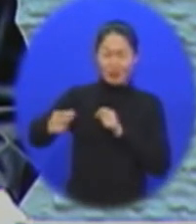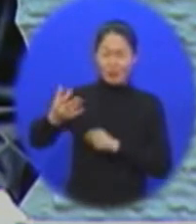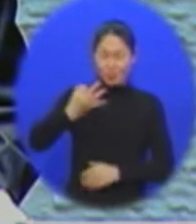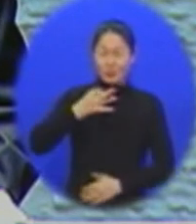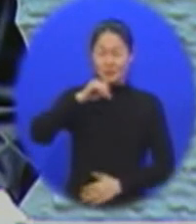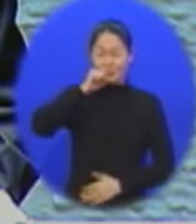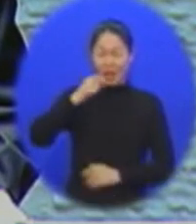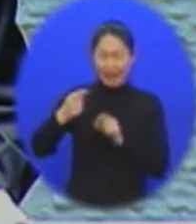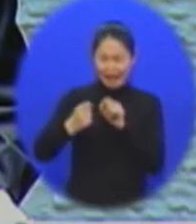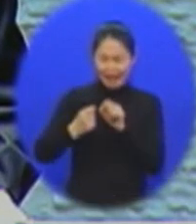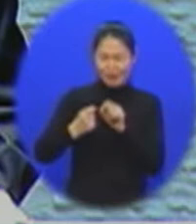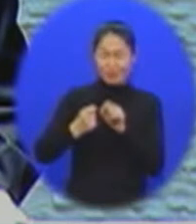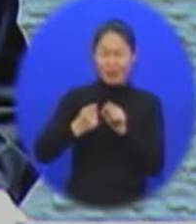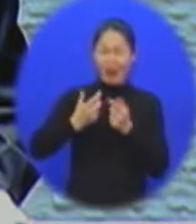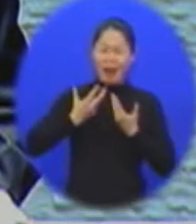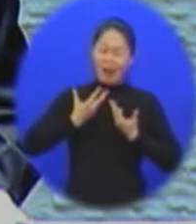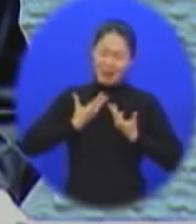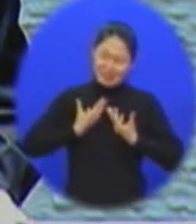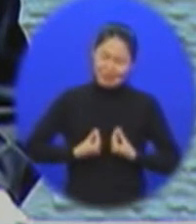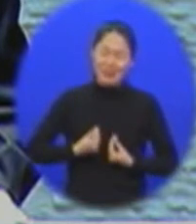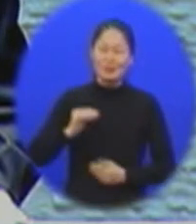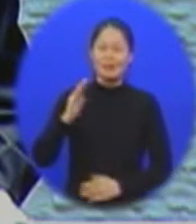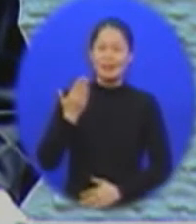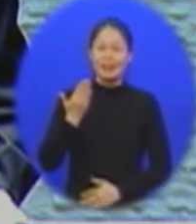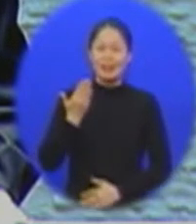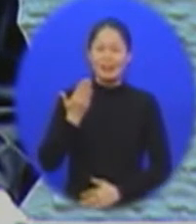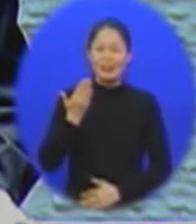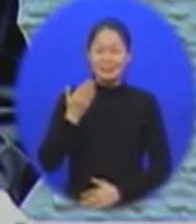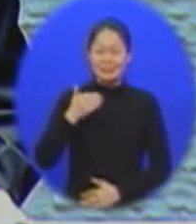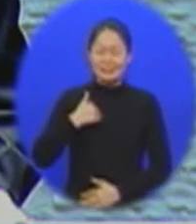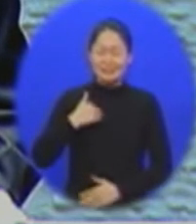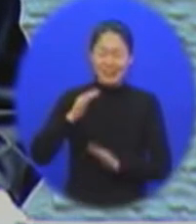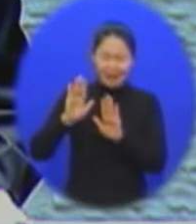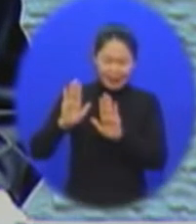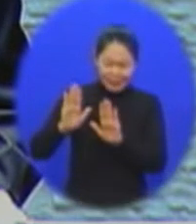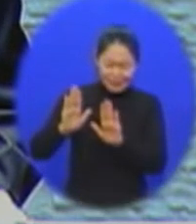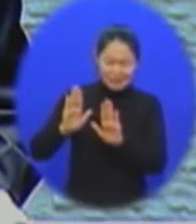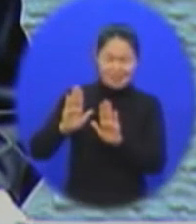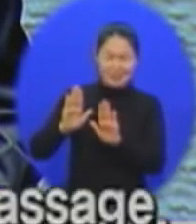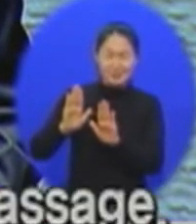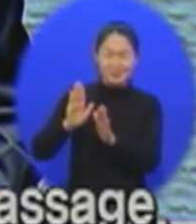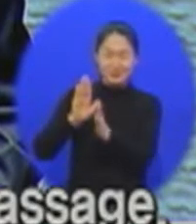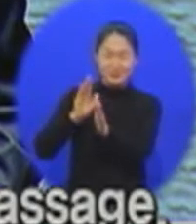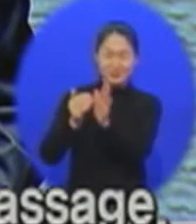가까이서 보면 너무 실망 합니다 아자 1 4 거 제가 말립니다